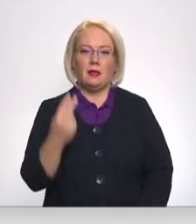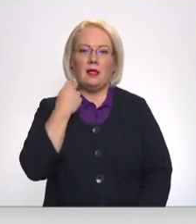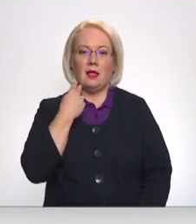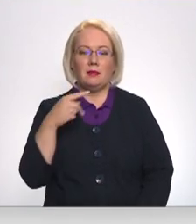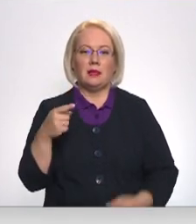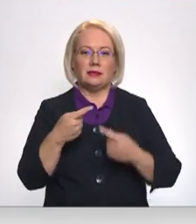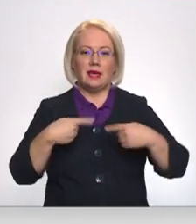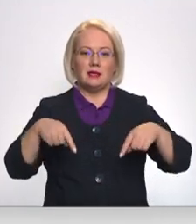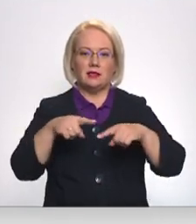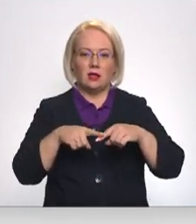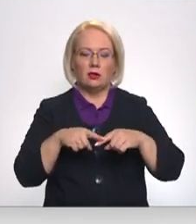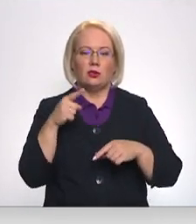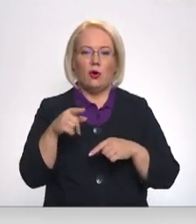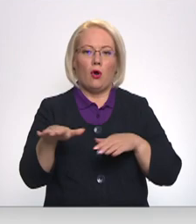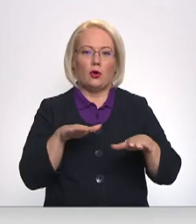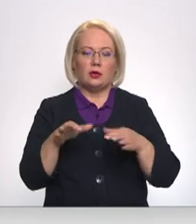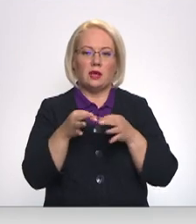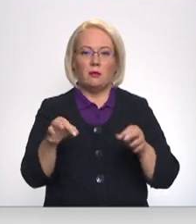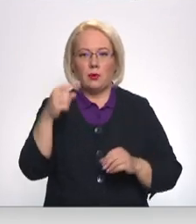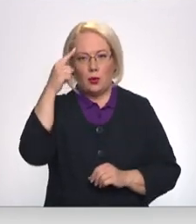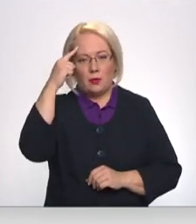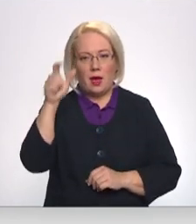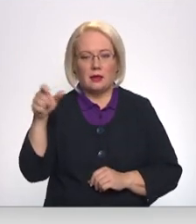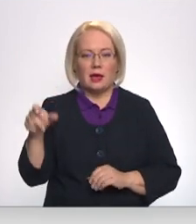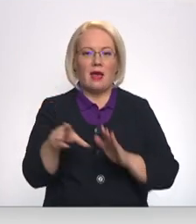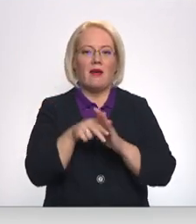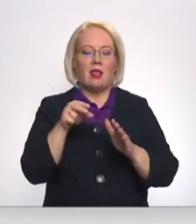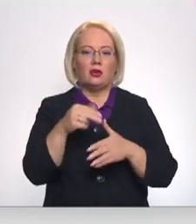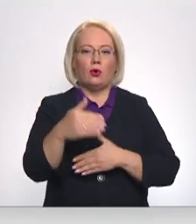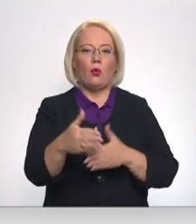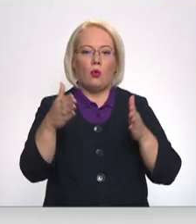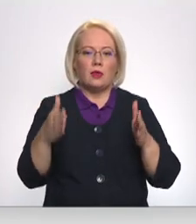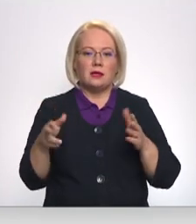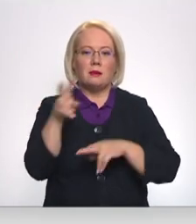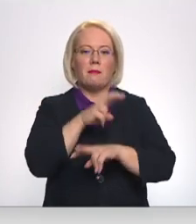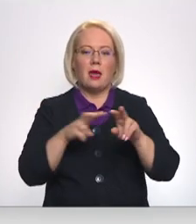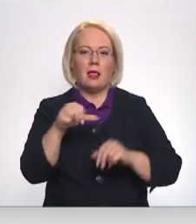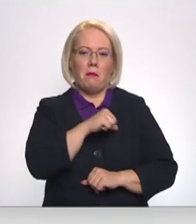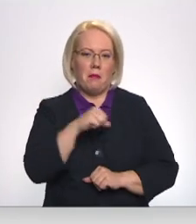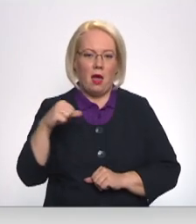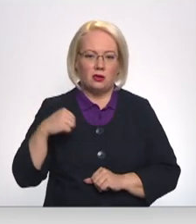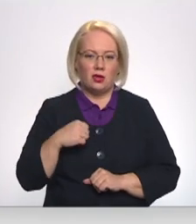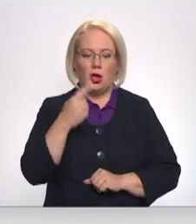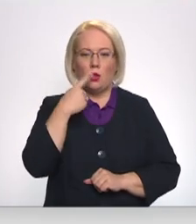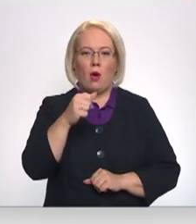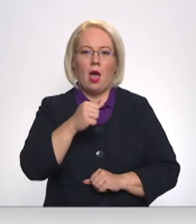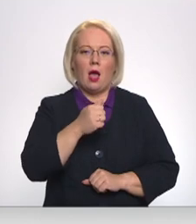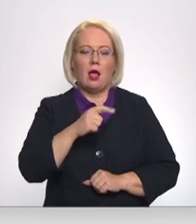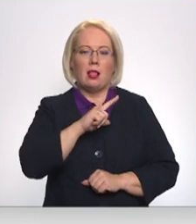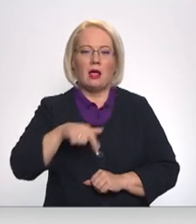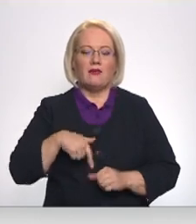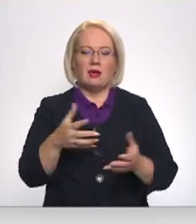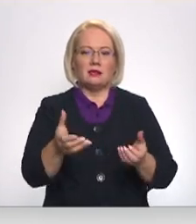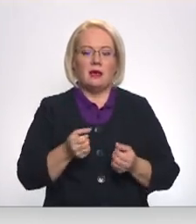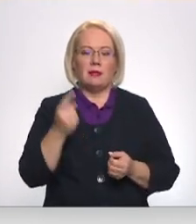Lielbritānijas iecirkņos, ko organizēja brīvprātīgie, vēlēšanu urnas nācās meklēt pašiem. No Latvijas tika saņemtas